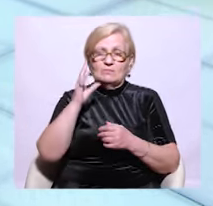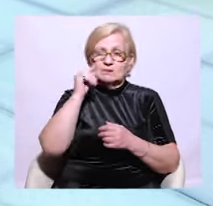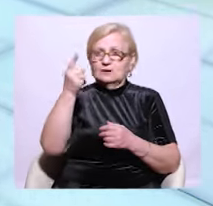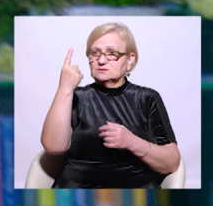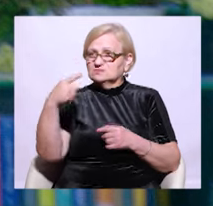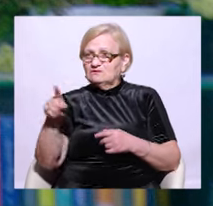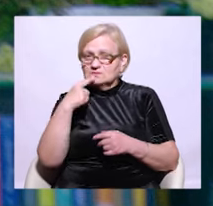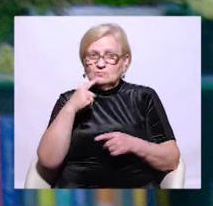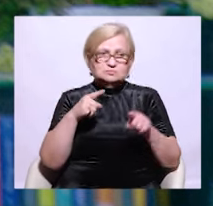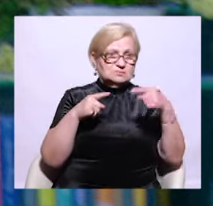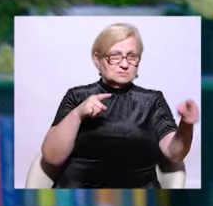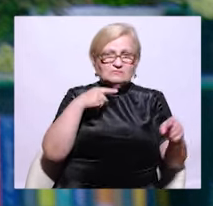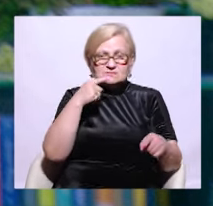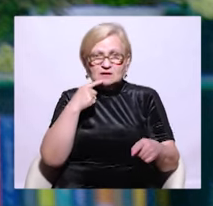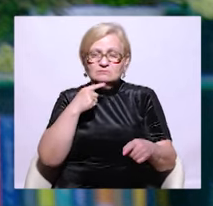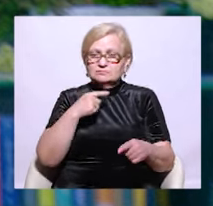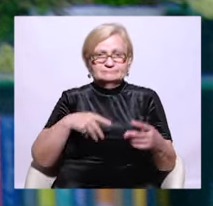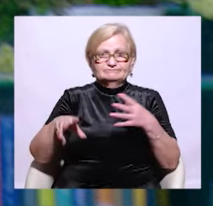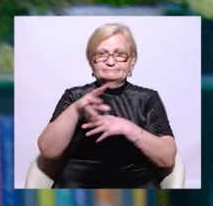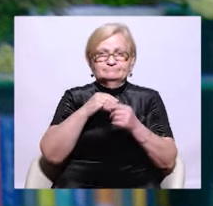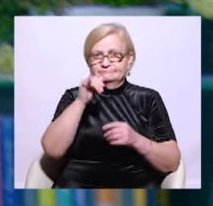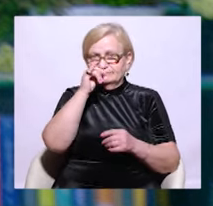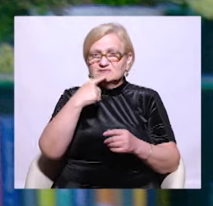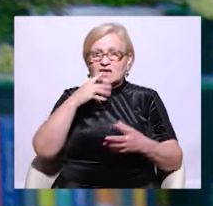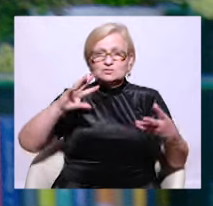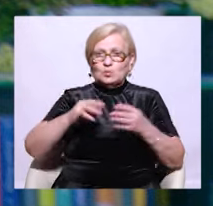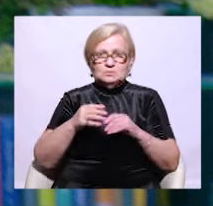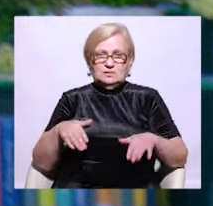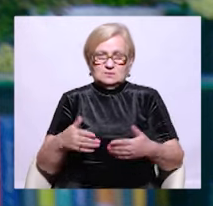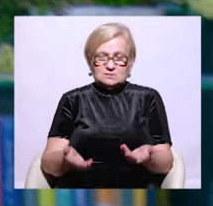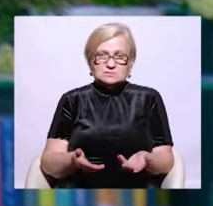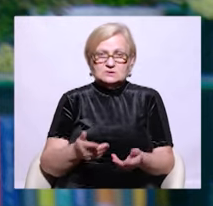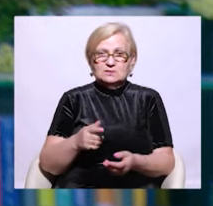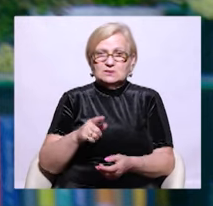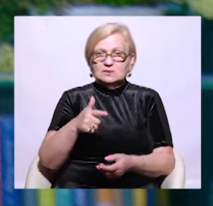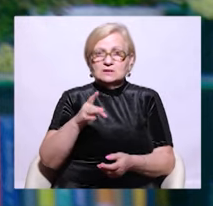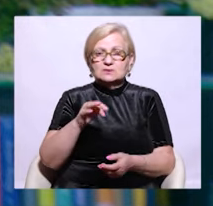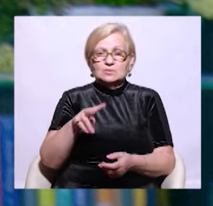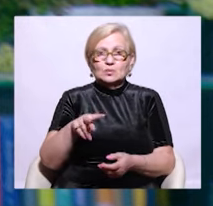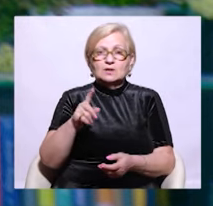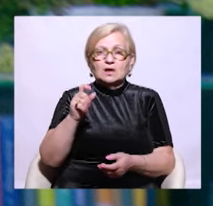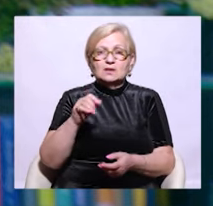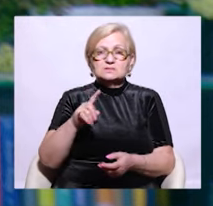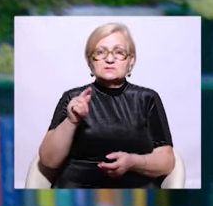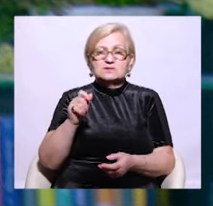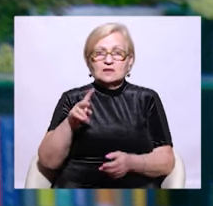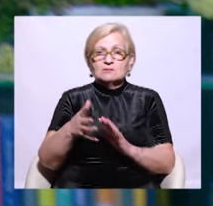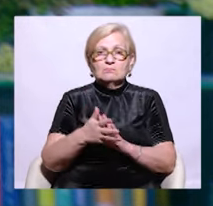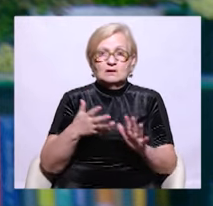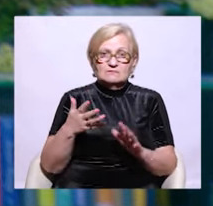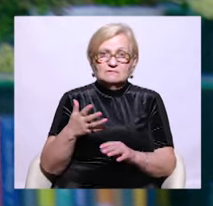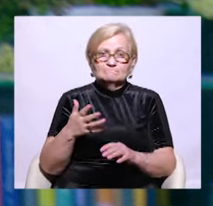ისე დღესაც 21 საუკუნეში. მოკლედ, გრიგოლ ხანძთელი მიხვდა,